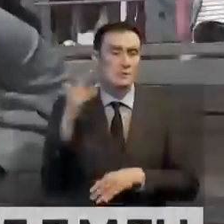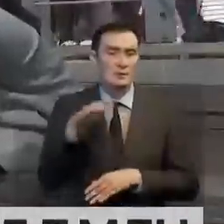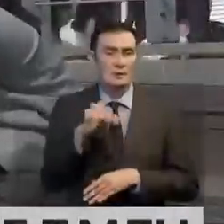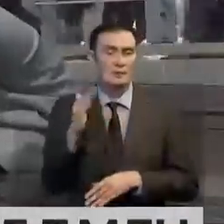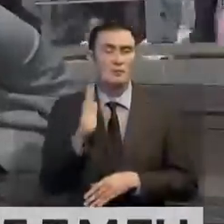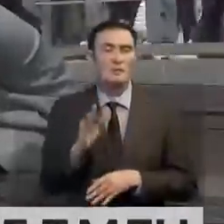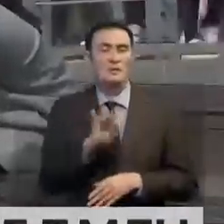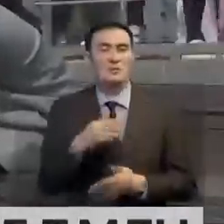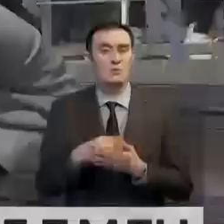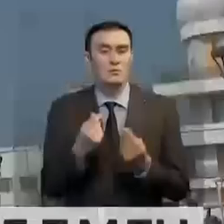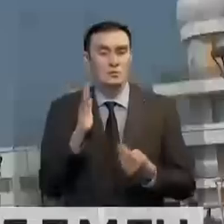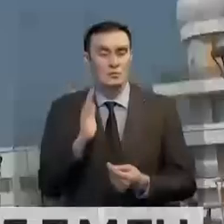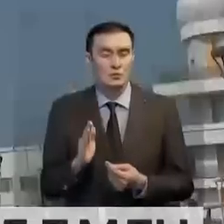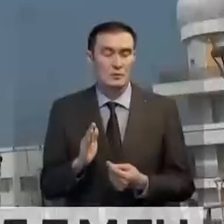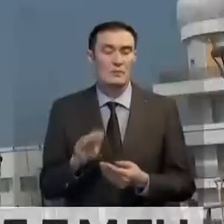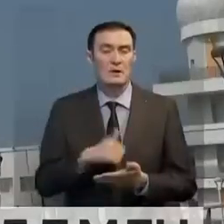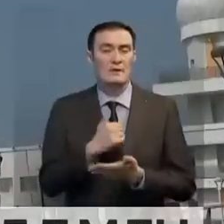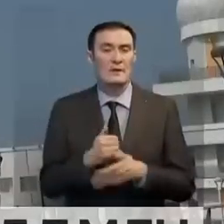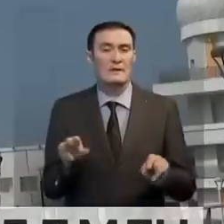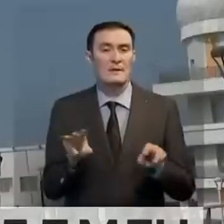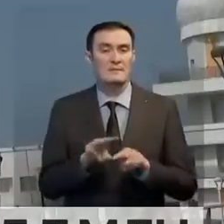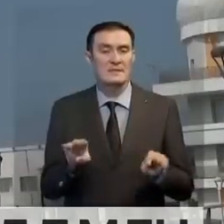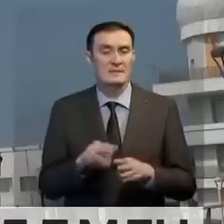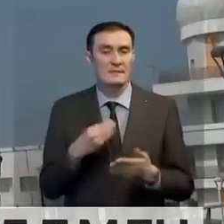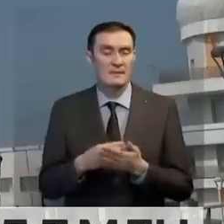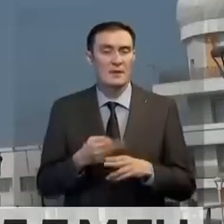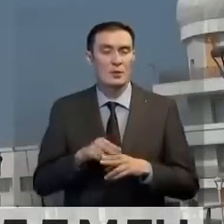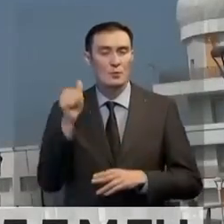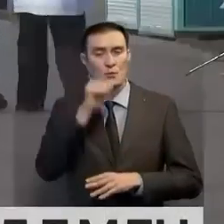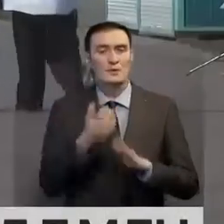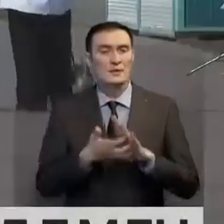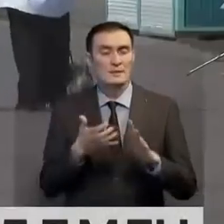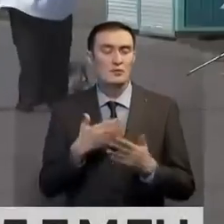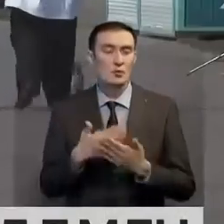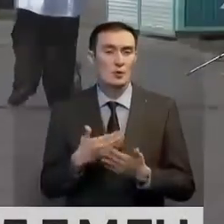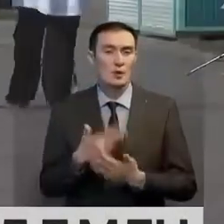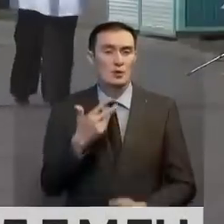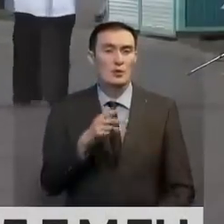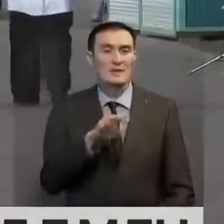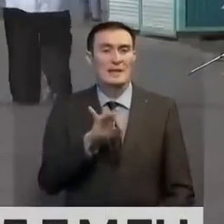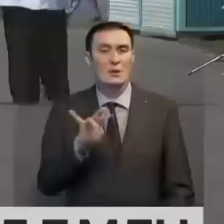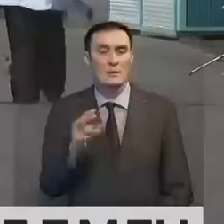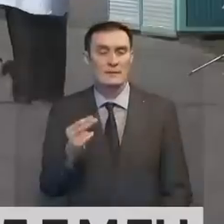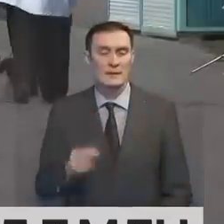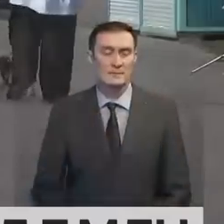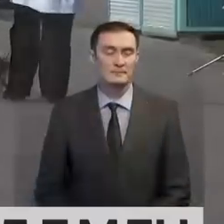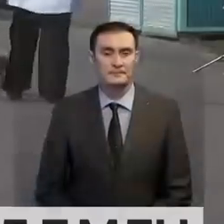из республиканского бюджета. По данным главы Минфина, дефицит в этом году составил около 3 триллионов